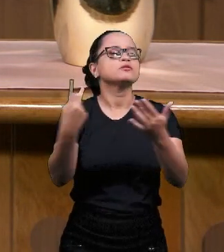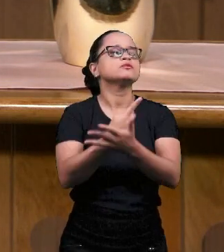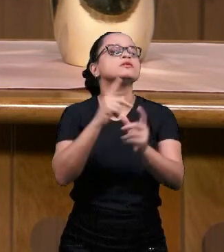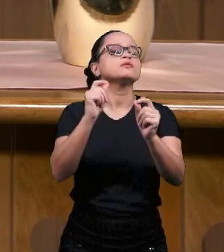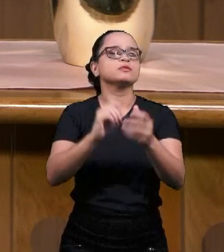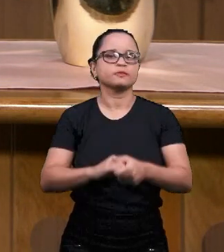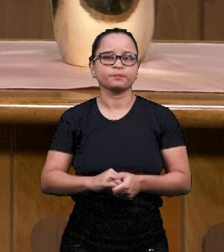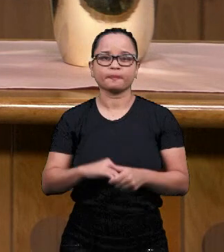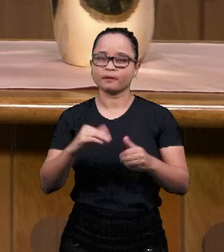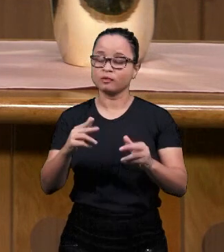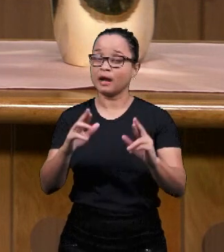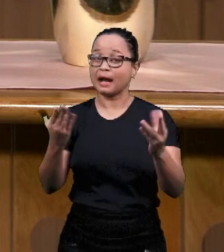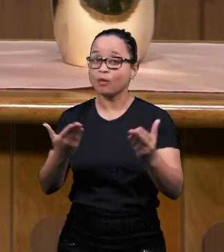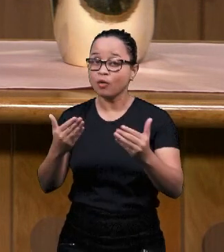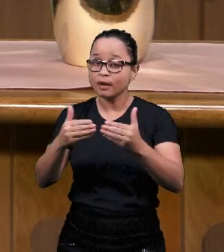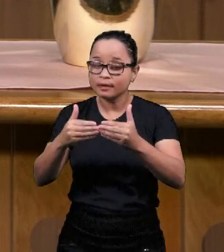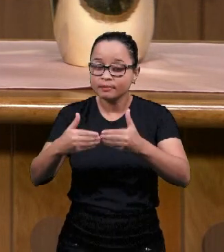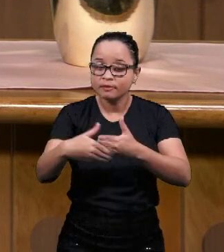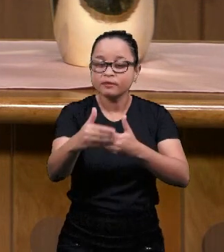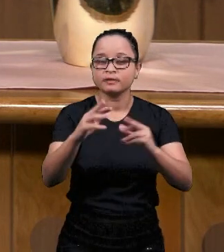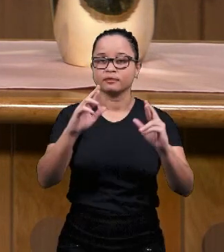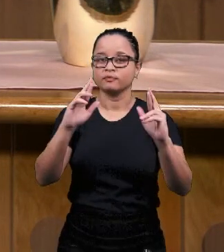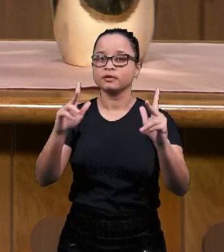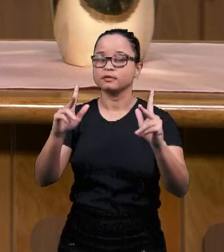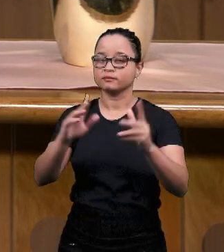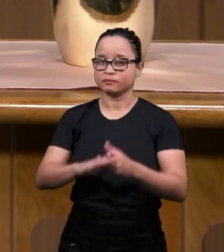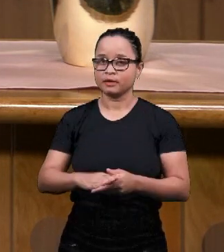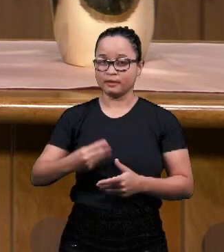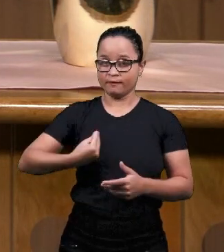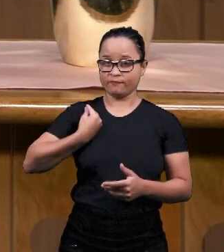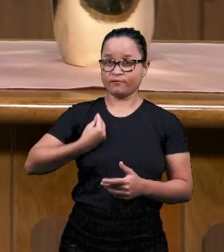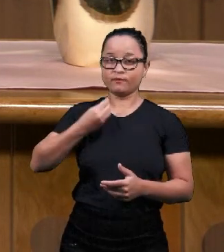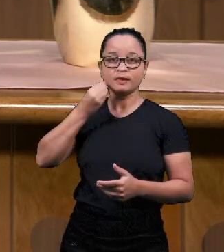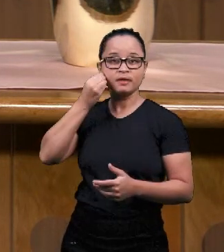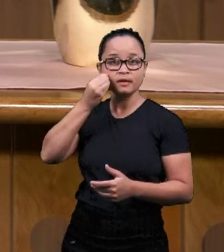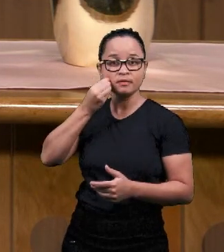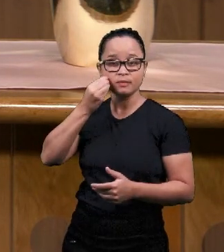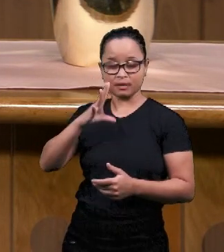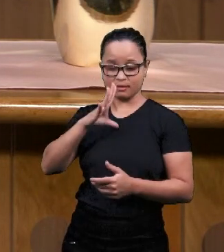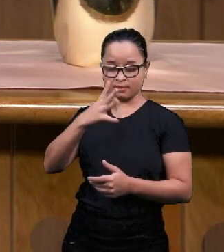разница между тем, чтобы жить опытом спасения,